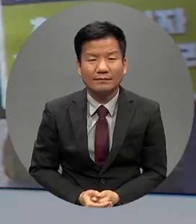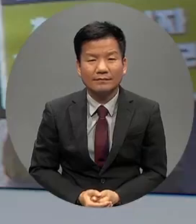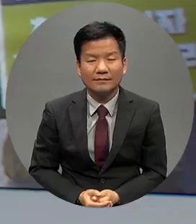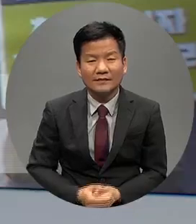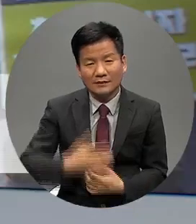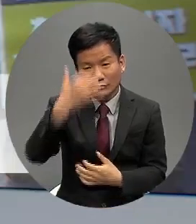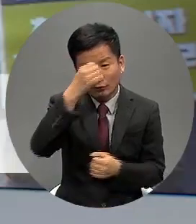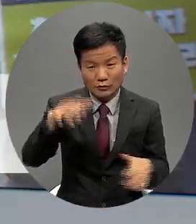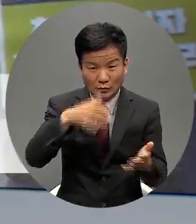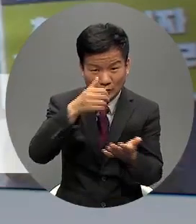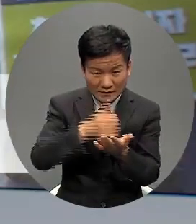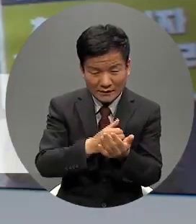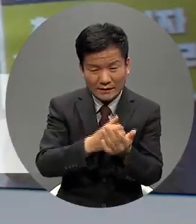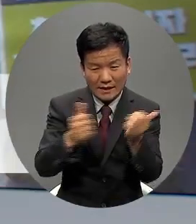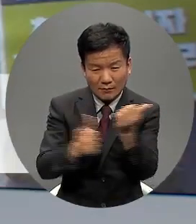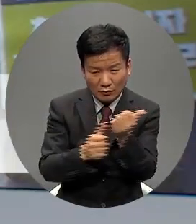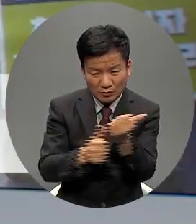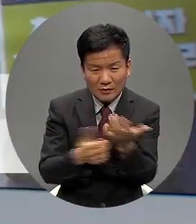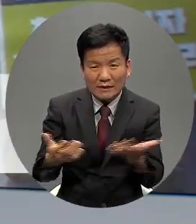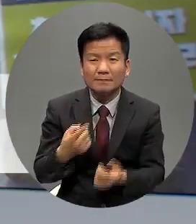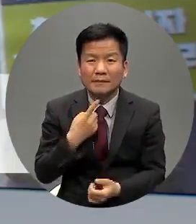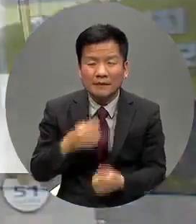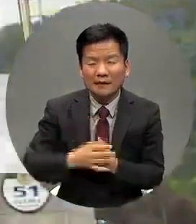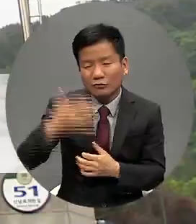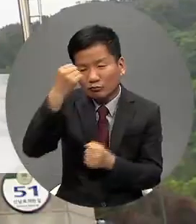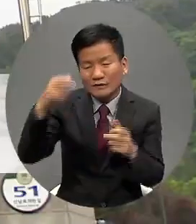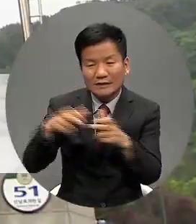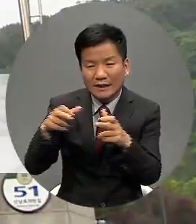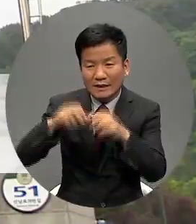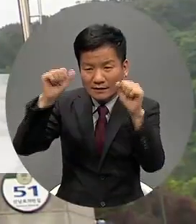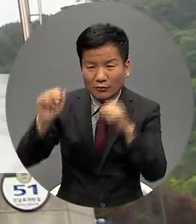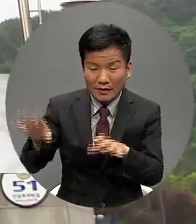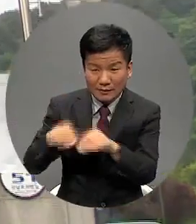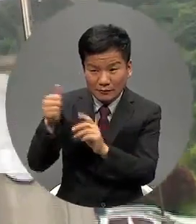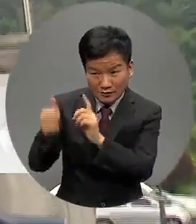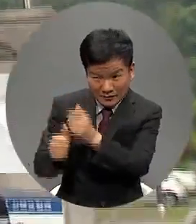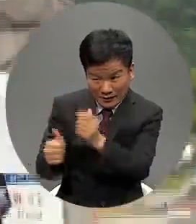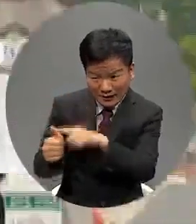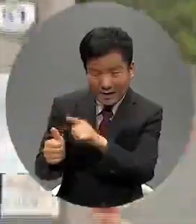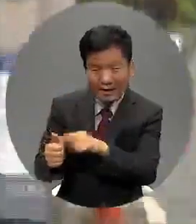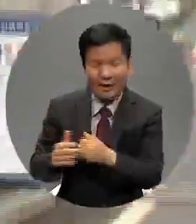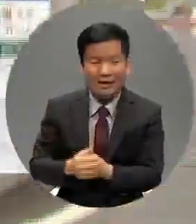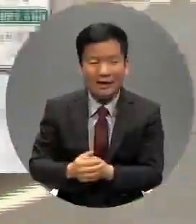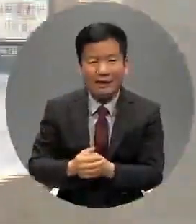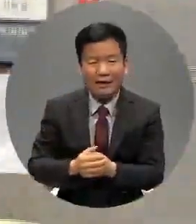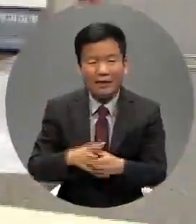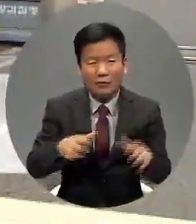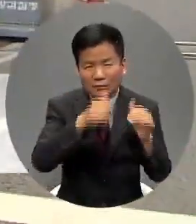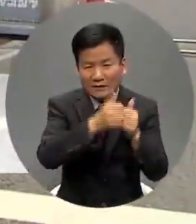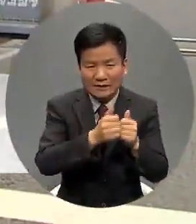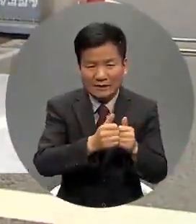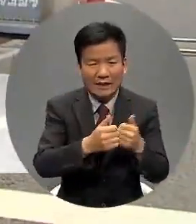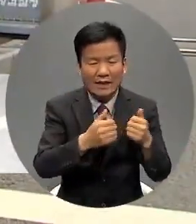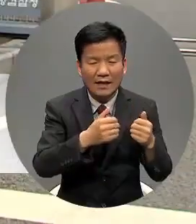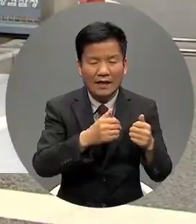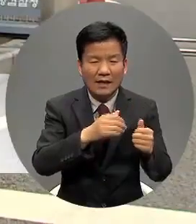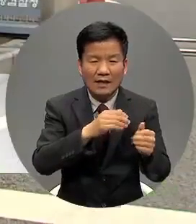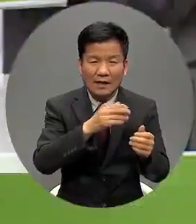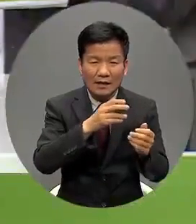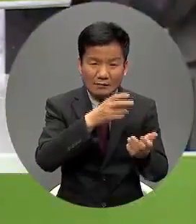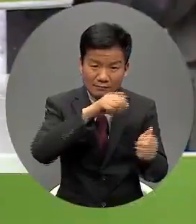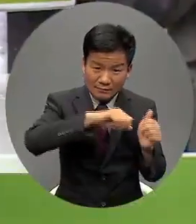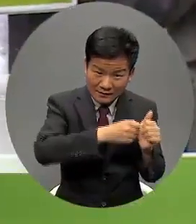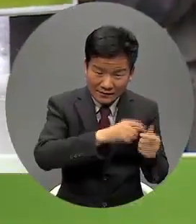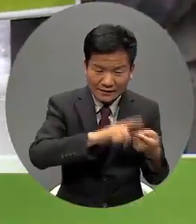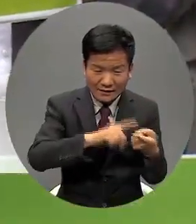김영환 지사 정무보좌관 출신인 충북 장애인 체육회 사무처장에 김영환 지사 불기소 타도를 동료한